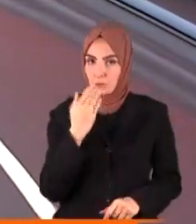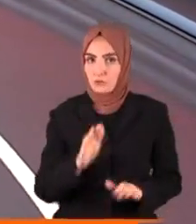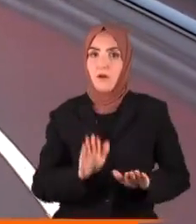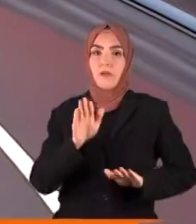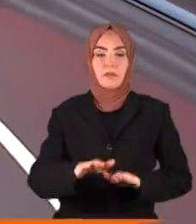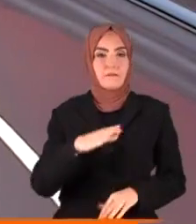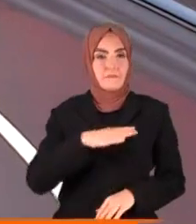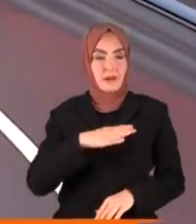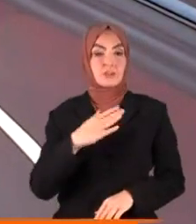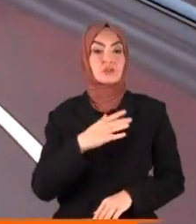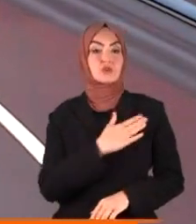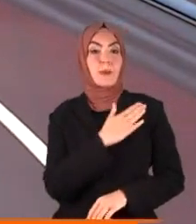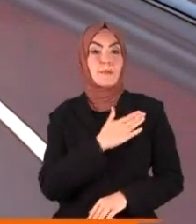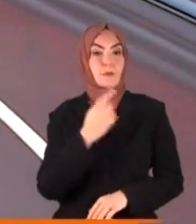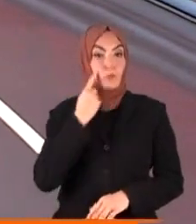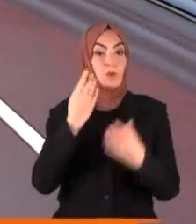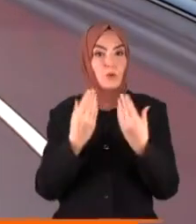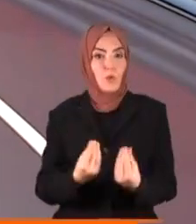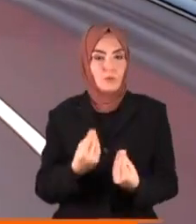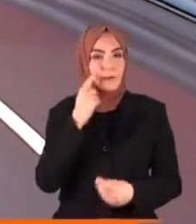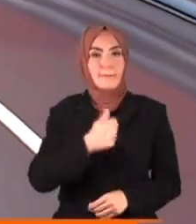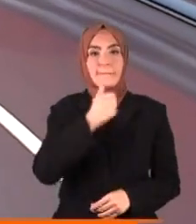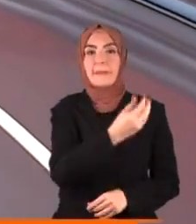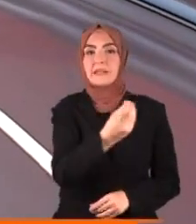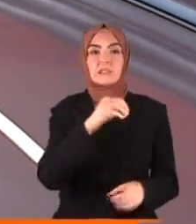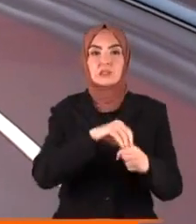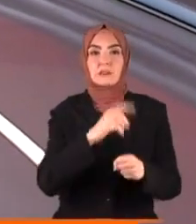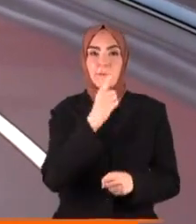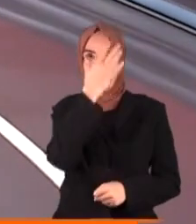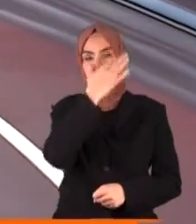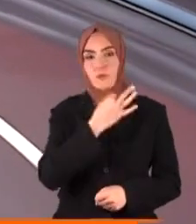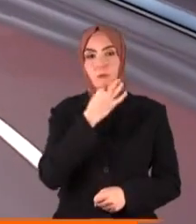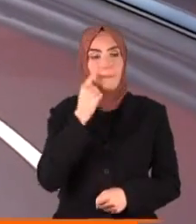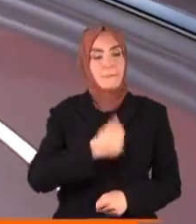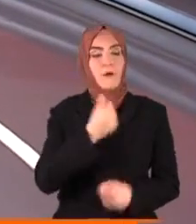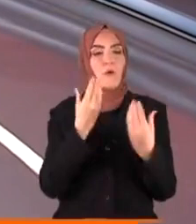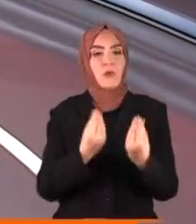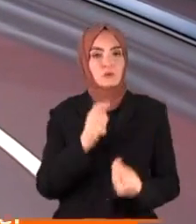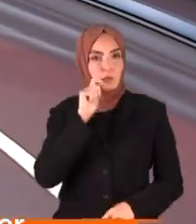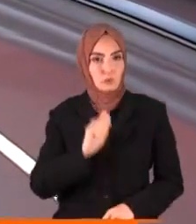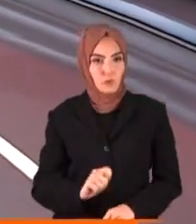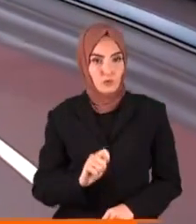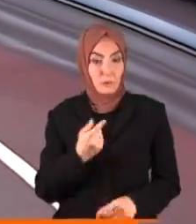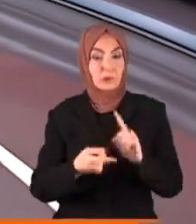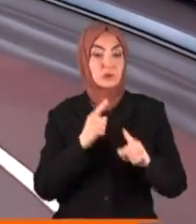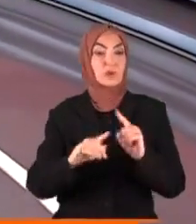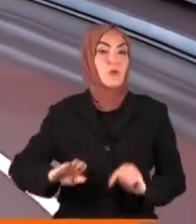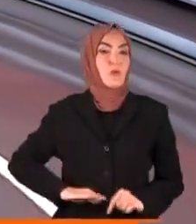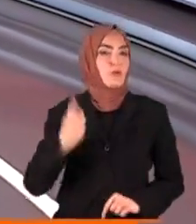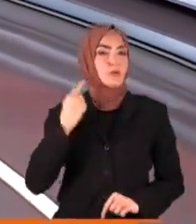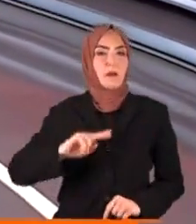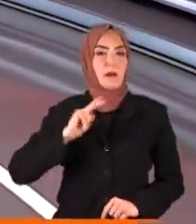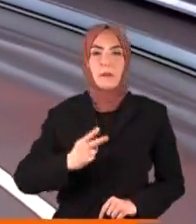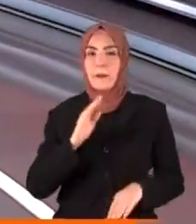iktidar olması halinde kabinede başörtülü bir bakan olacağı sözünü verdi. Ancak Kılıçdaroğlu düne kadar yaptıklarını sanki unutmuş